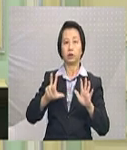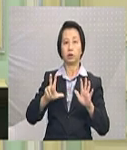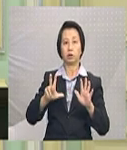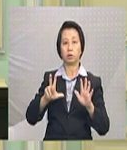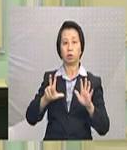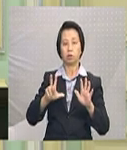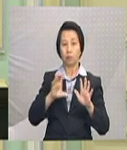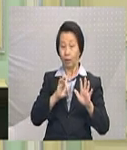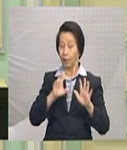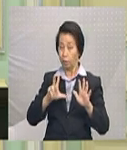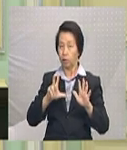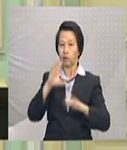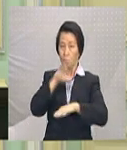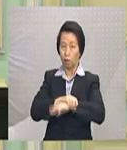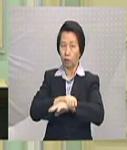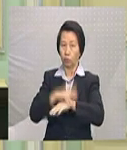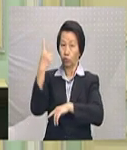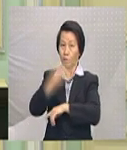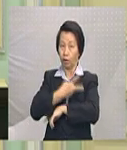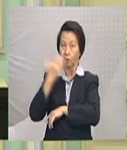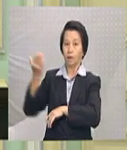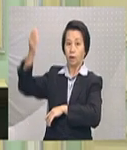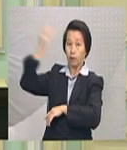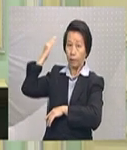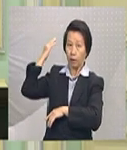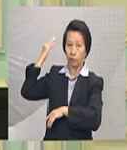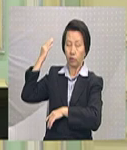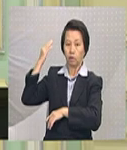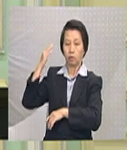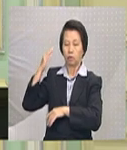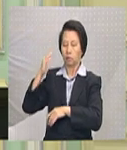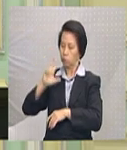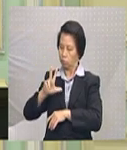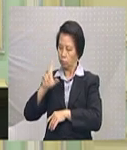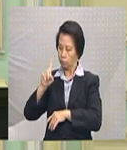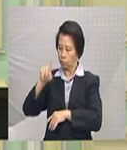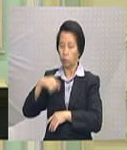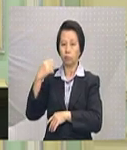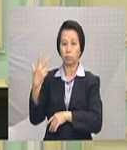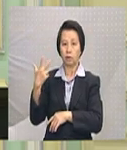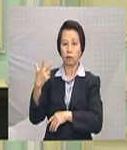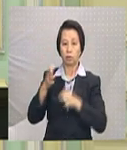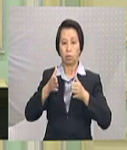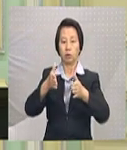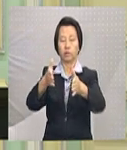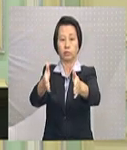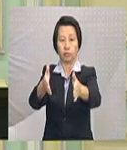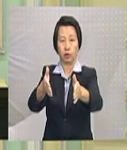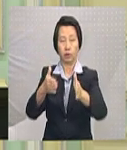yang ditahan pada hari sebelumnya, iaitu 31 Mac di sekatan jalan raya dan